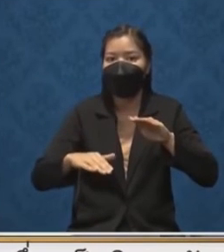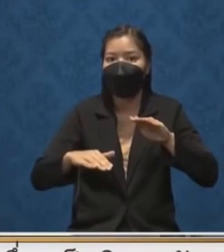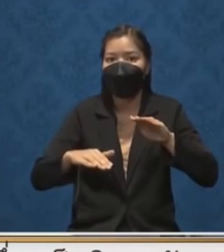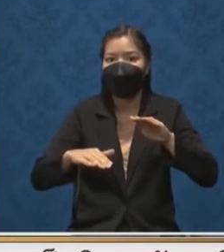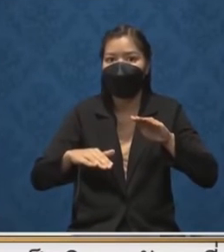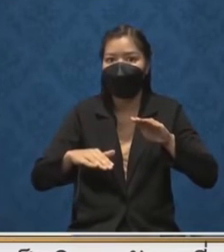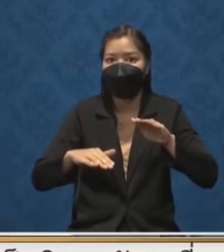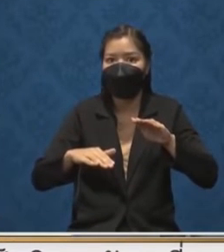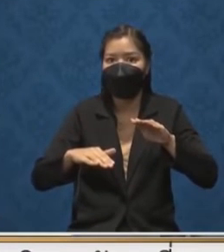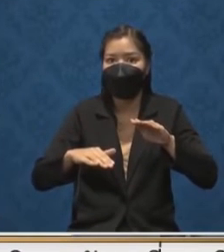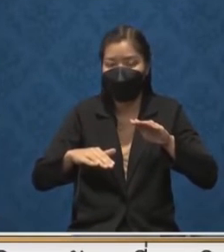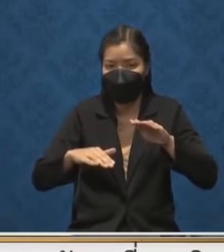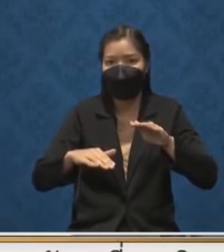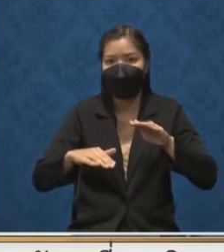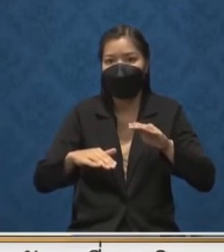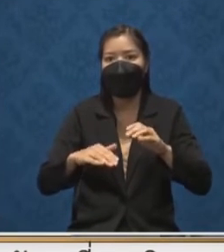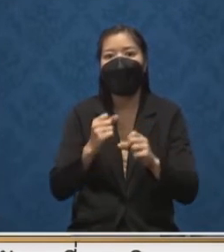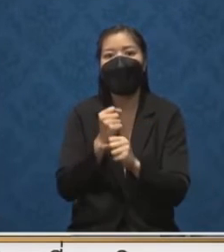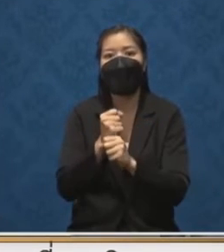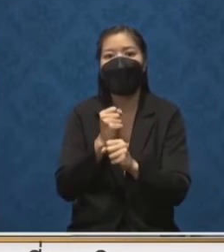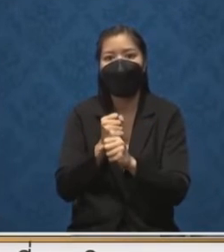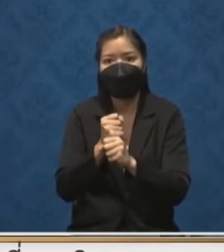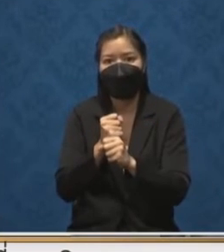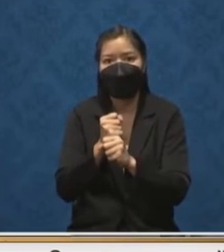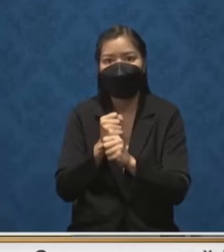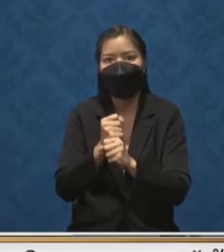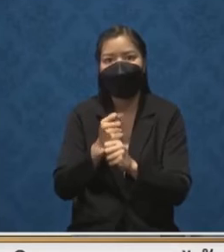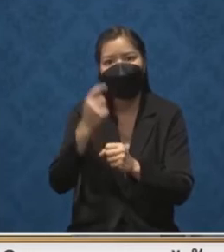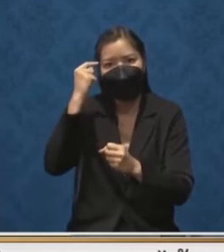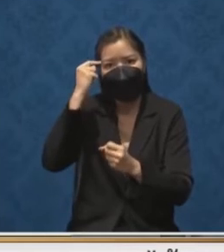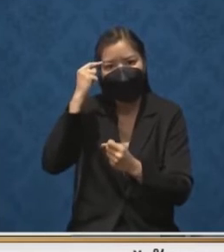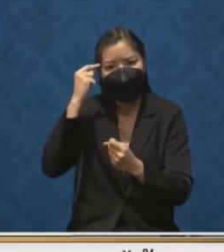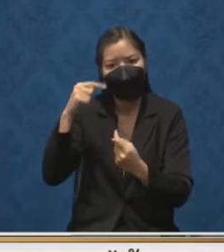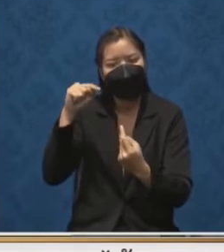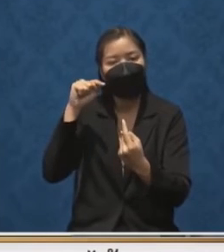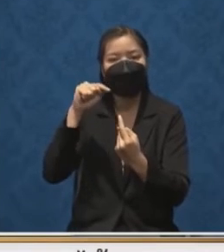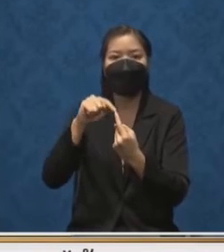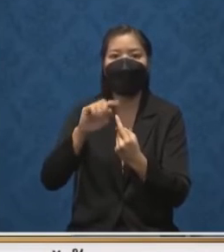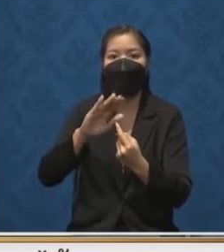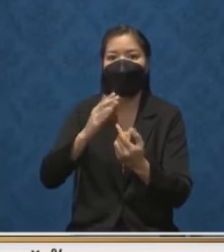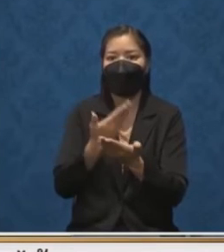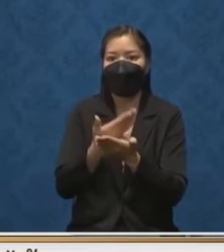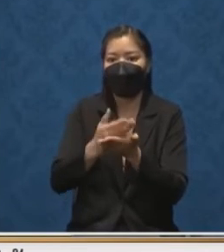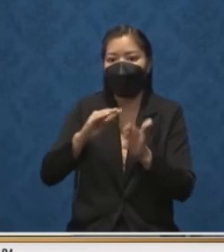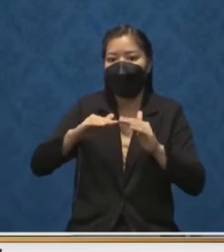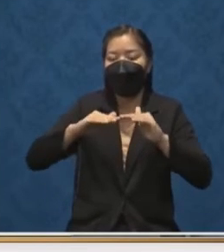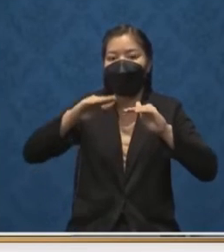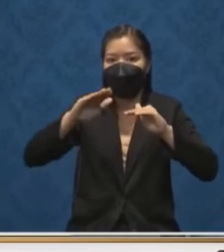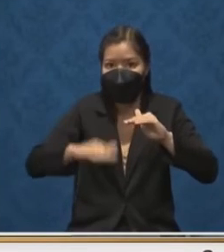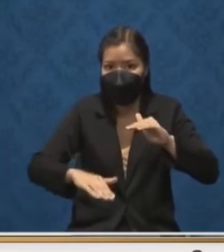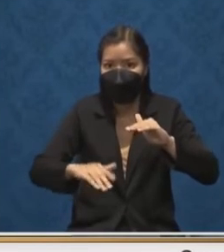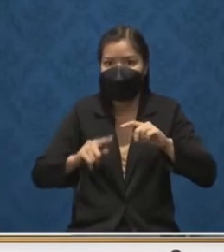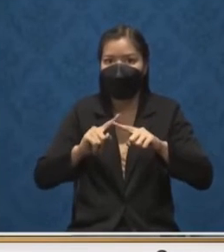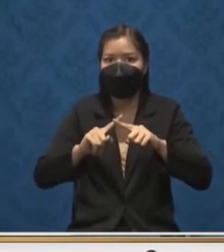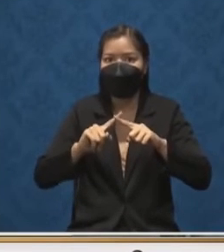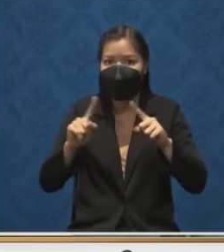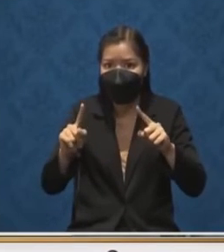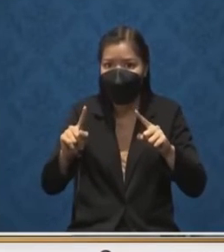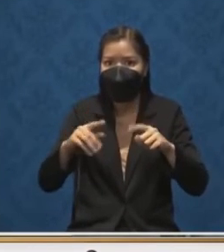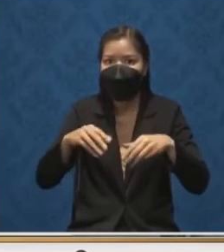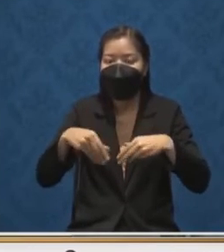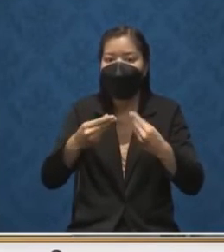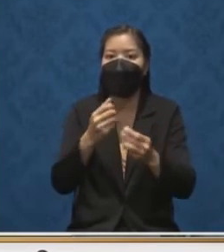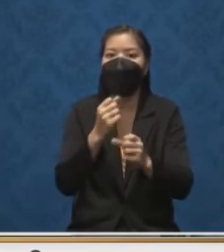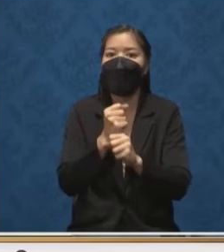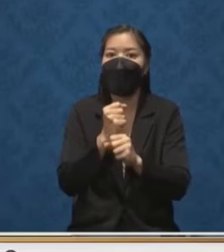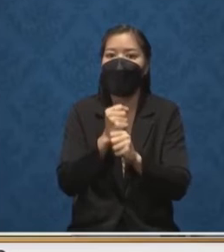ครับผมเองเข้าใจดีครับว่าท่านอาจจะมีเป้าหมายในการที่จะตัดงบประมาณนะครับแต่การที่ไปให้เขาลดงวดงานหรือให้เขาบอกว่